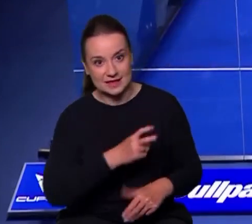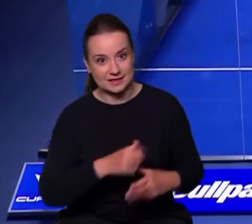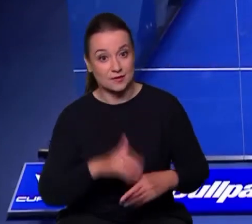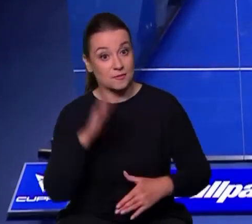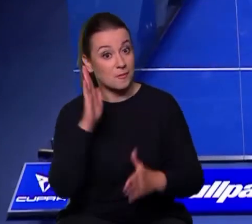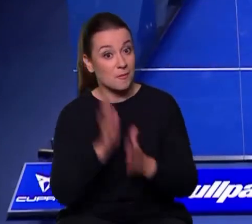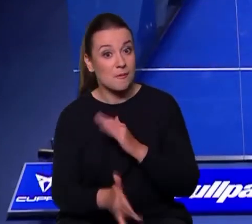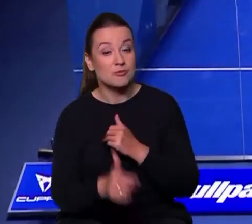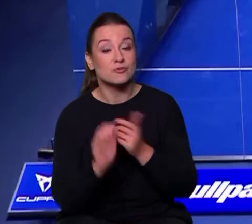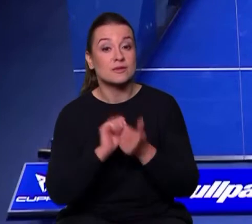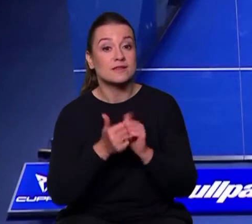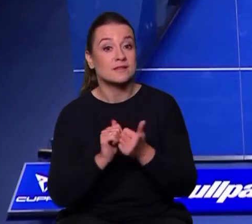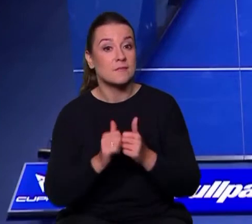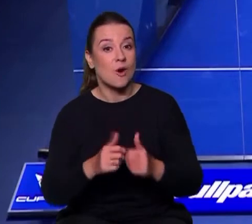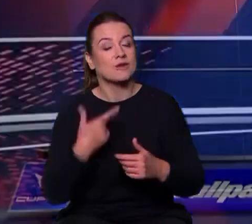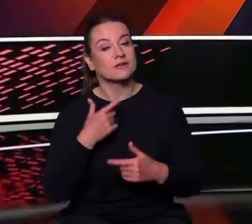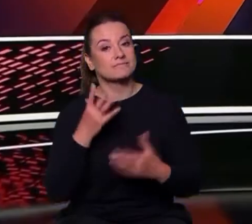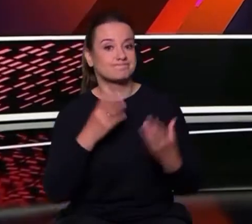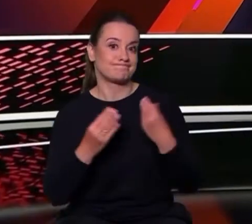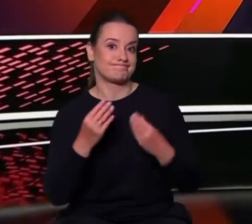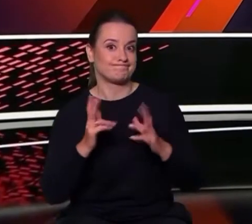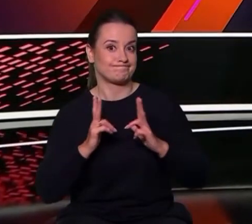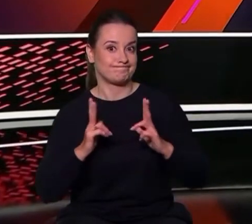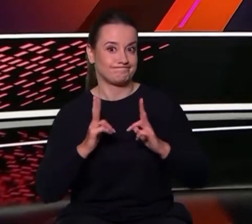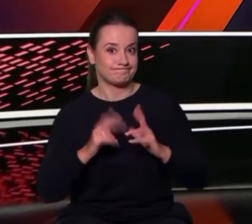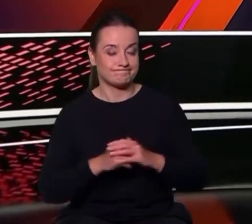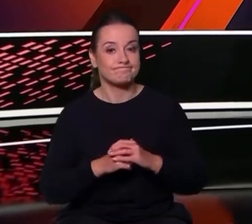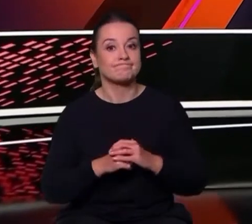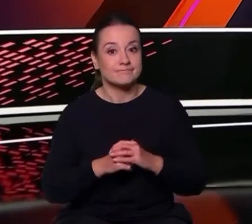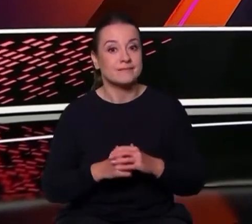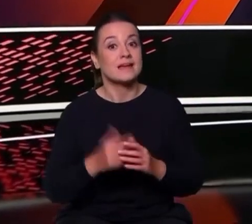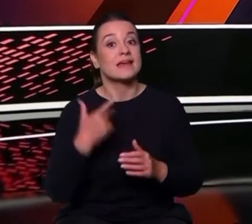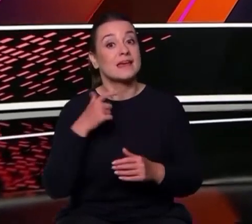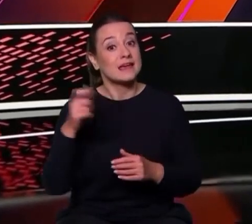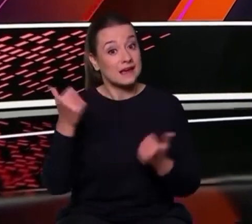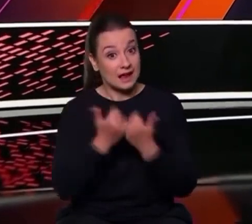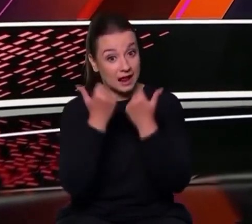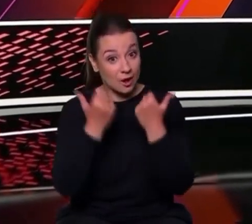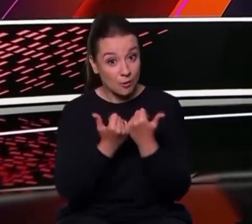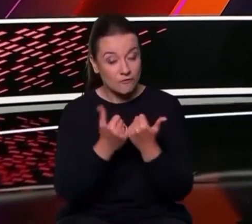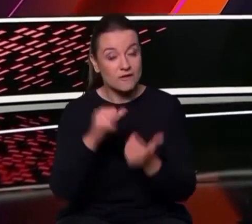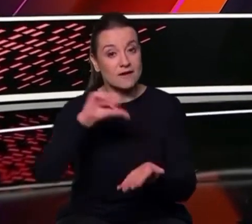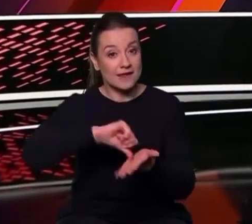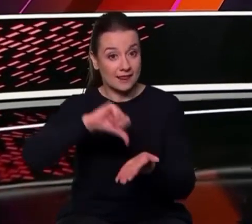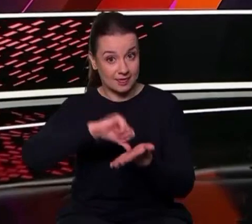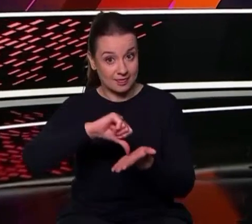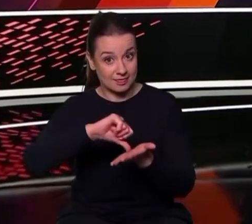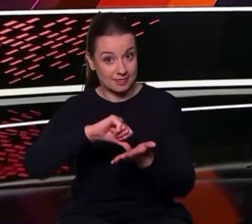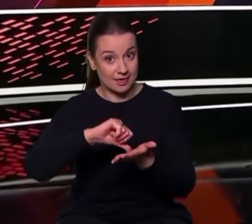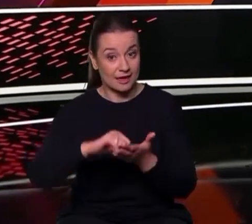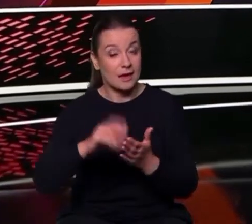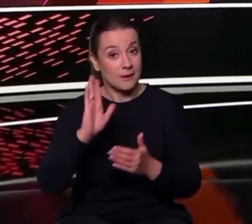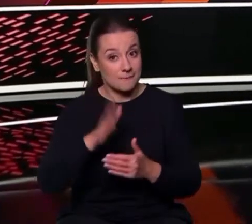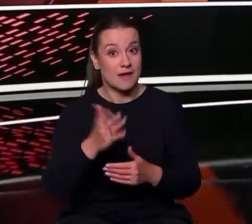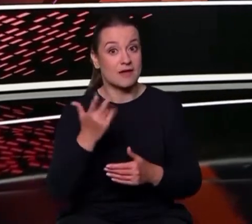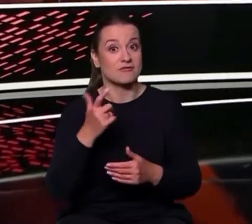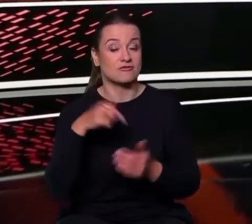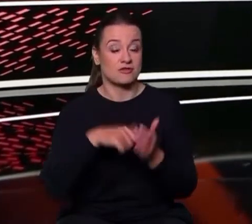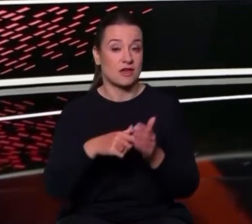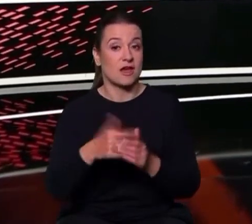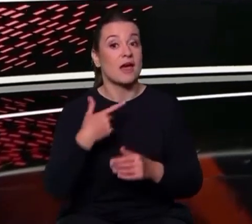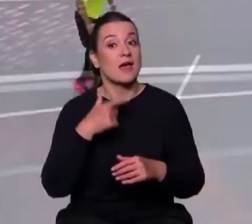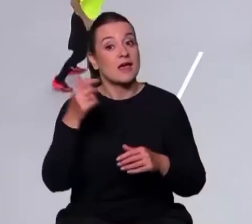prostu sportu rekreacyjnego. I na rynku głównym w Krakowie będzie jeszcze jeden, dość nowy, nieznany widzom